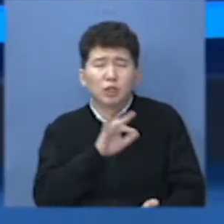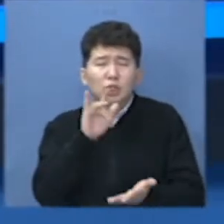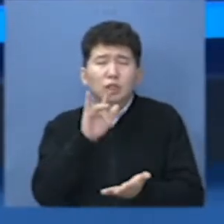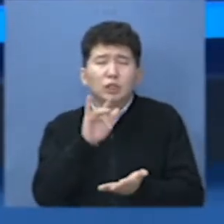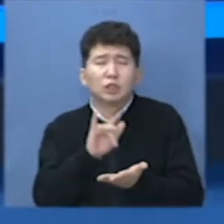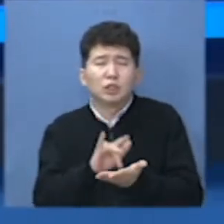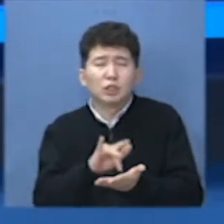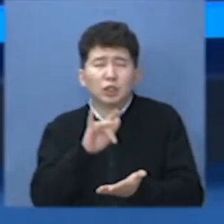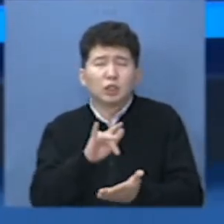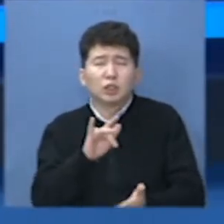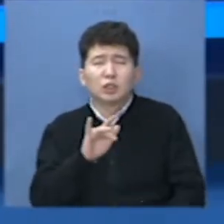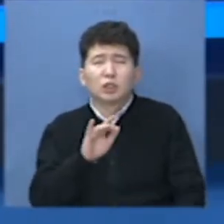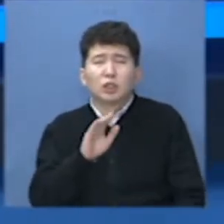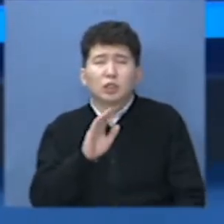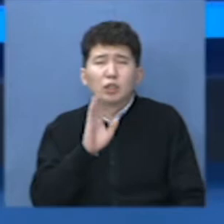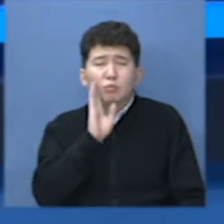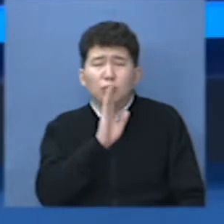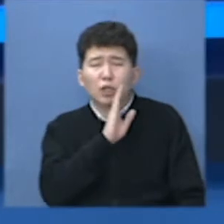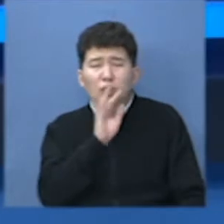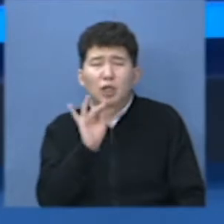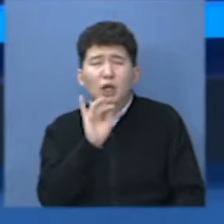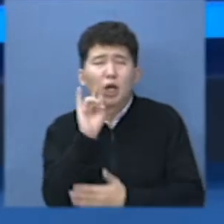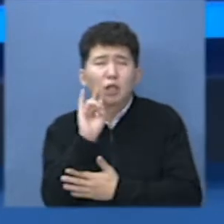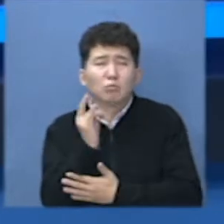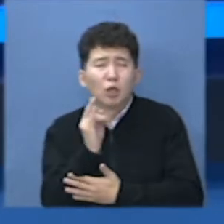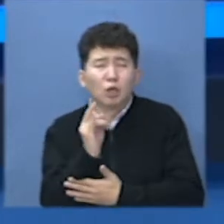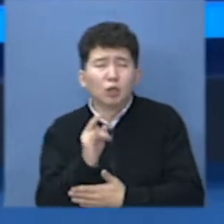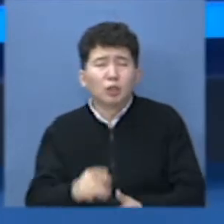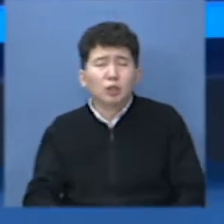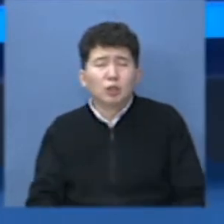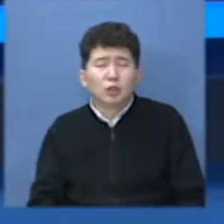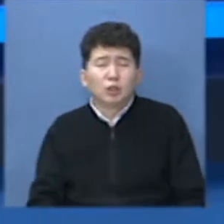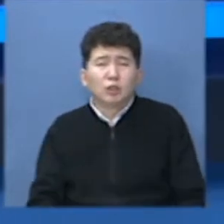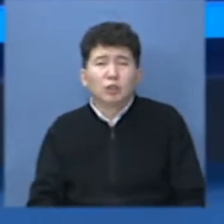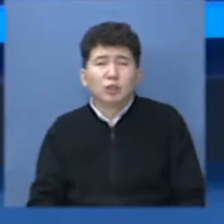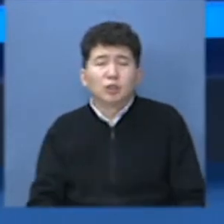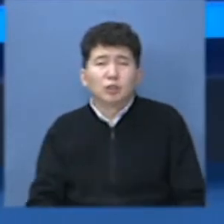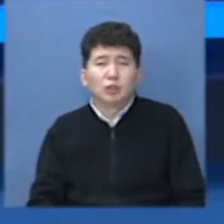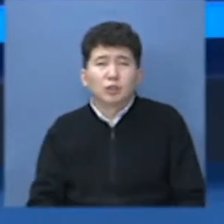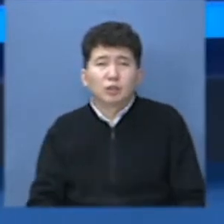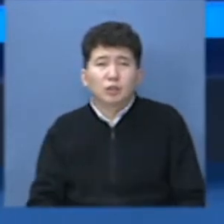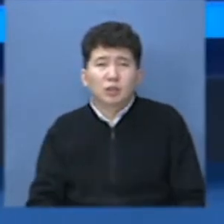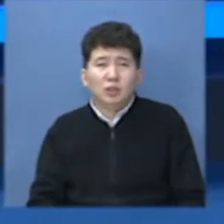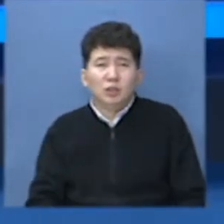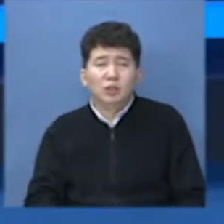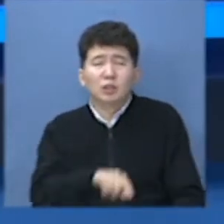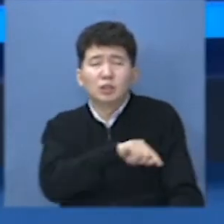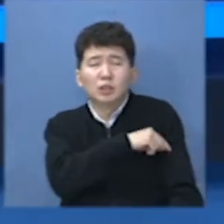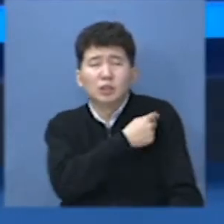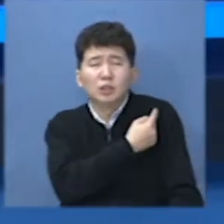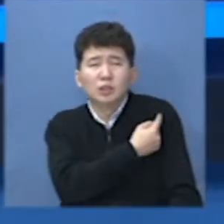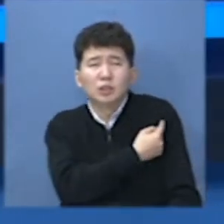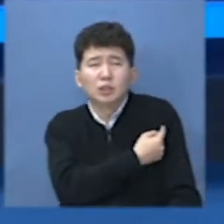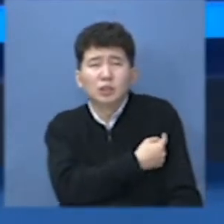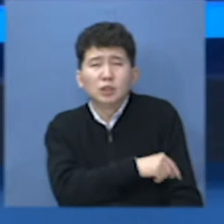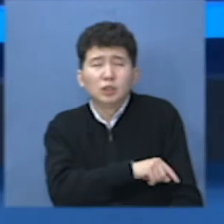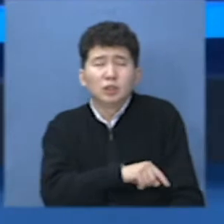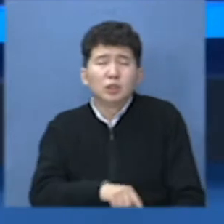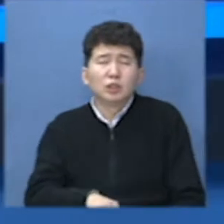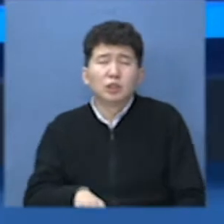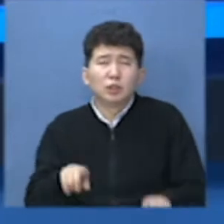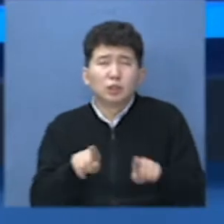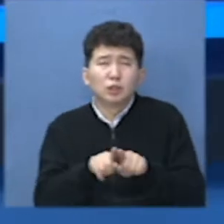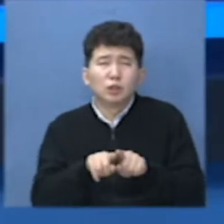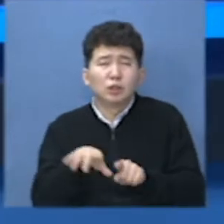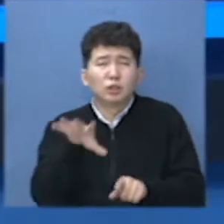жүкті әйелдер, жас босанған аналар мен перзентхананың қызметкерлері де. Айта кетейік, өңірдің емханаларында дауыс беруге барлық жағдай